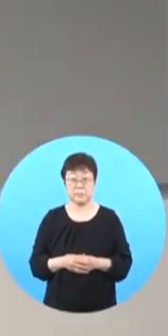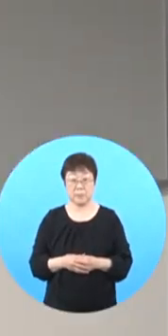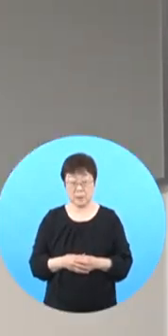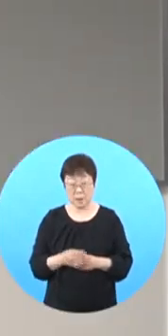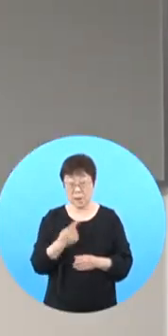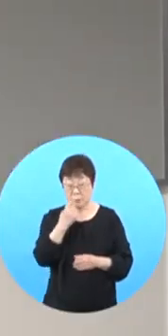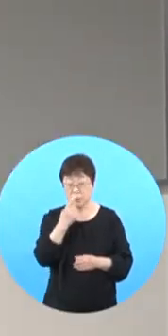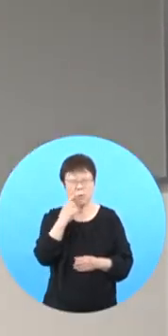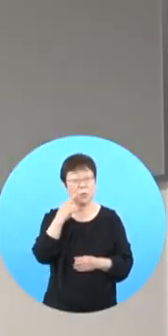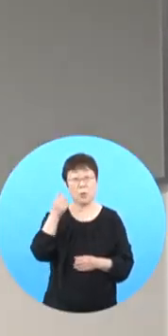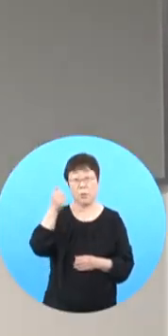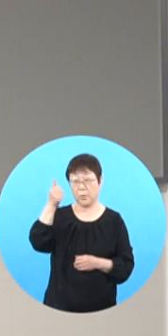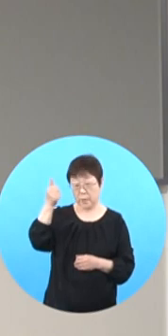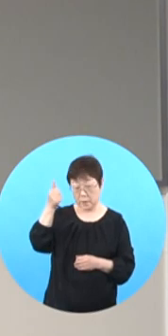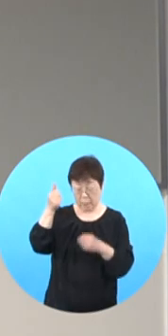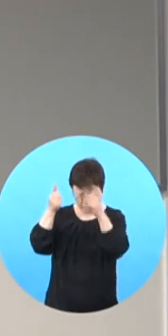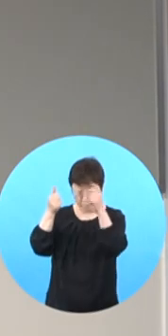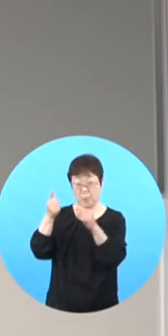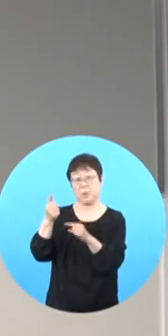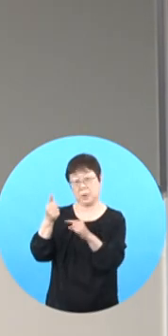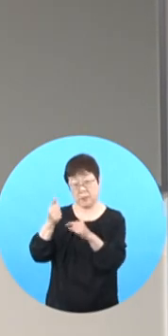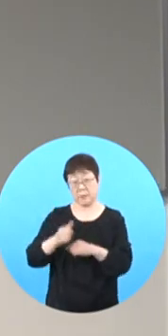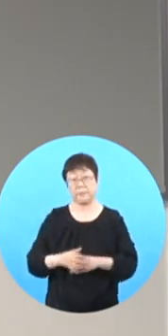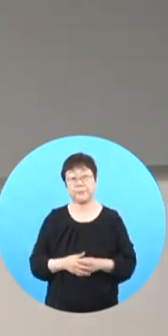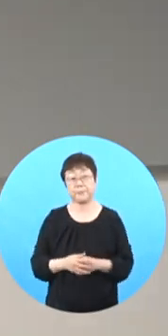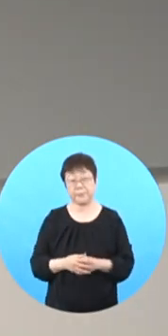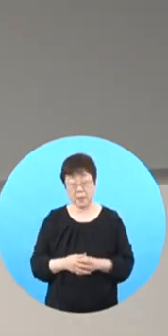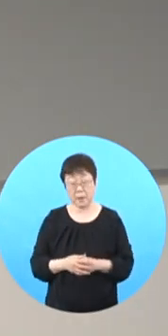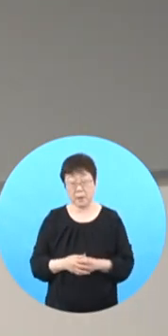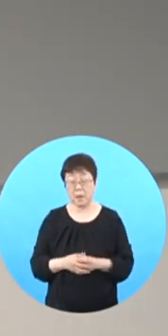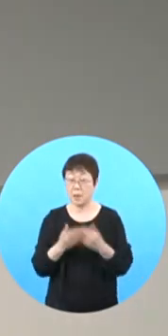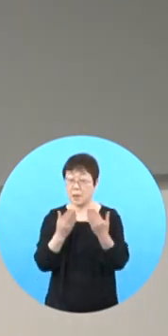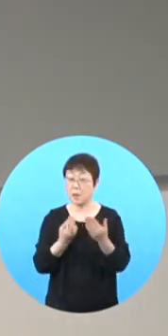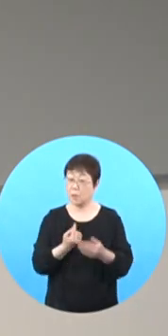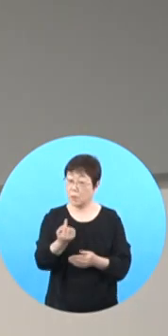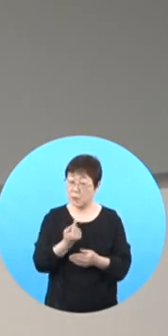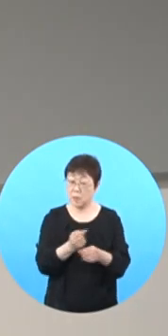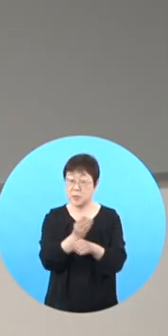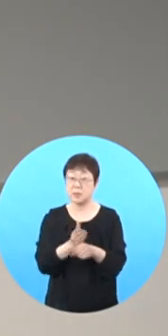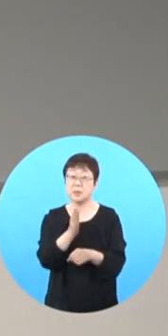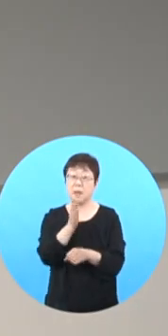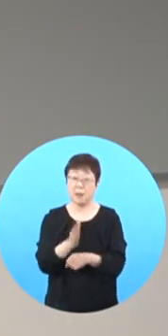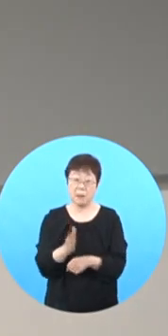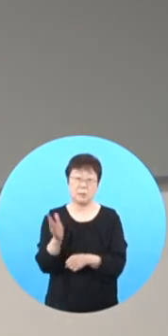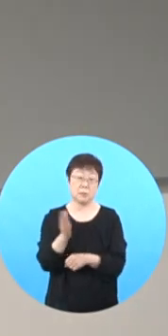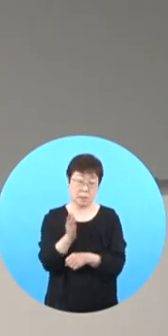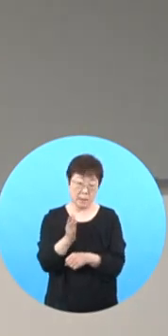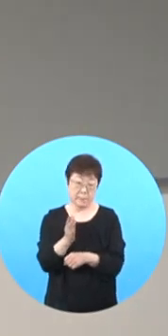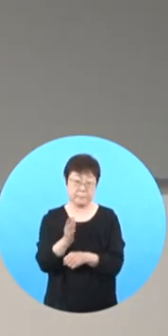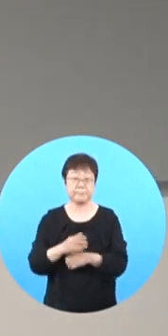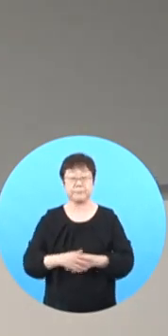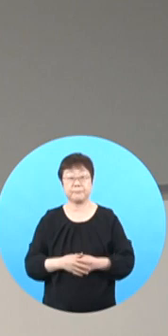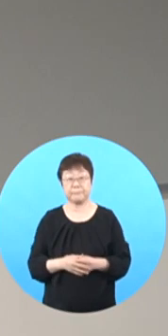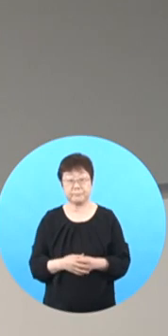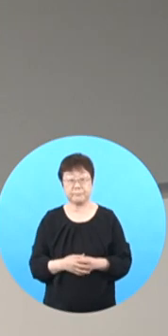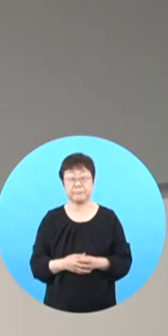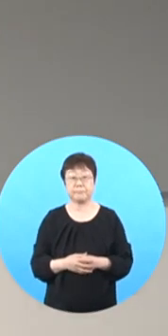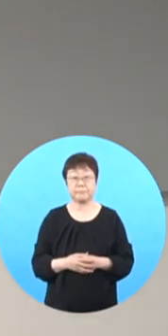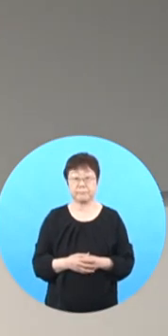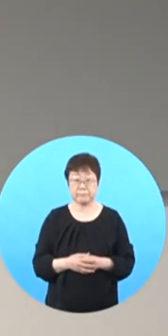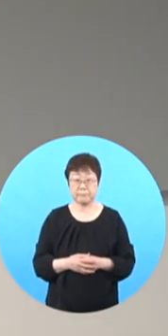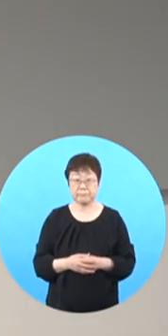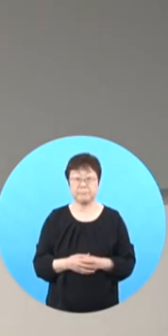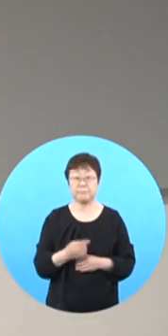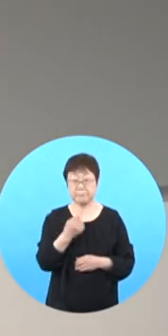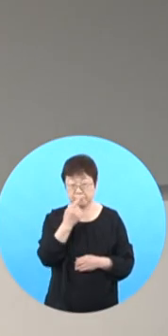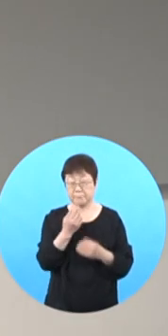うちの親父が病気しとったもんやから、通算1年半ぐらいしか行ってないですよね。